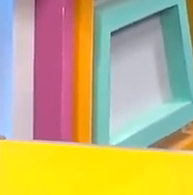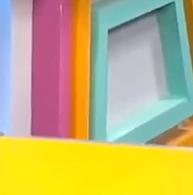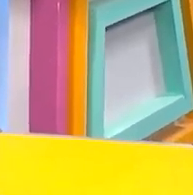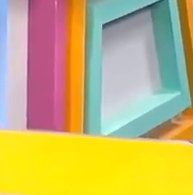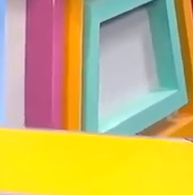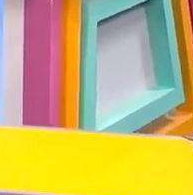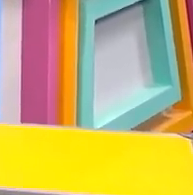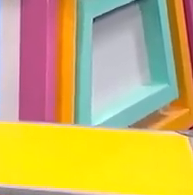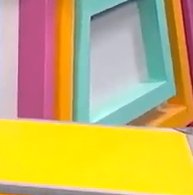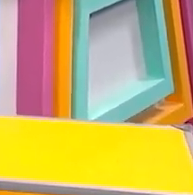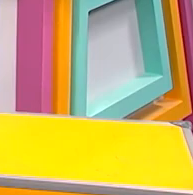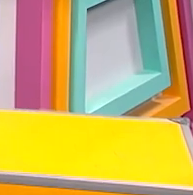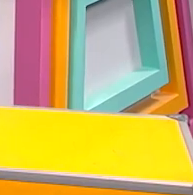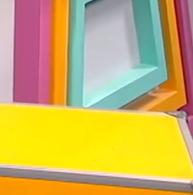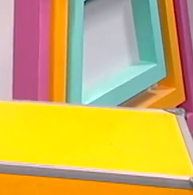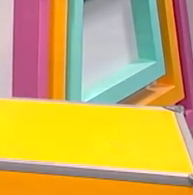2, 3.